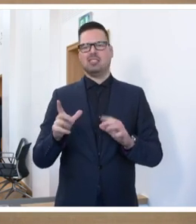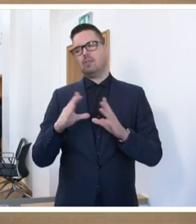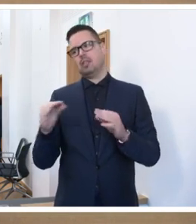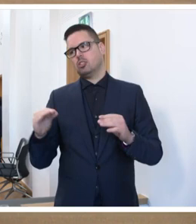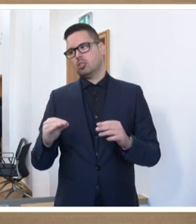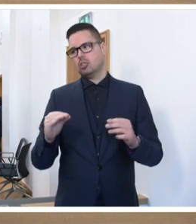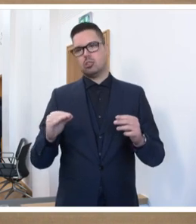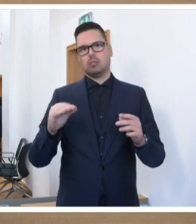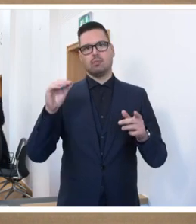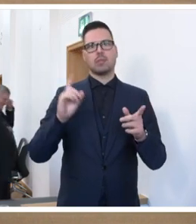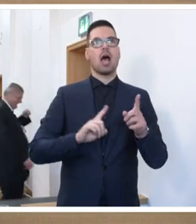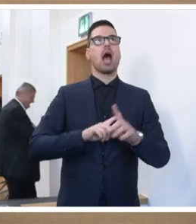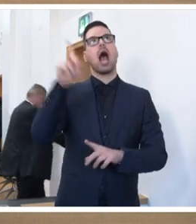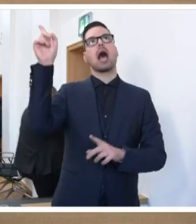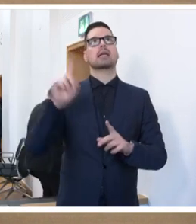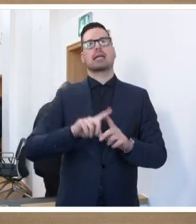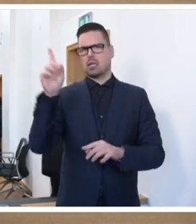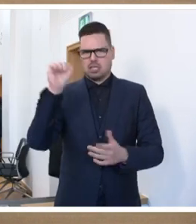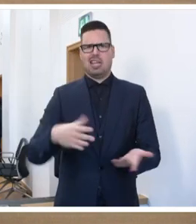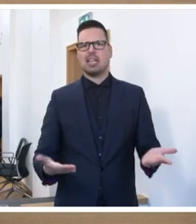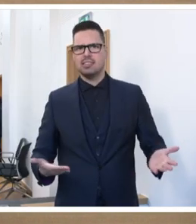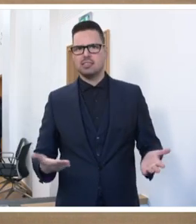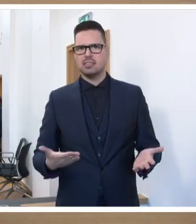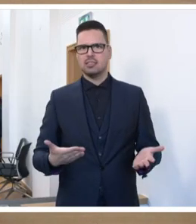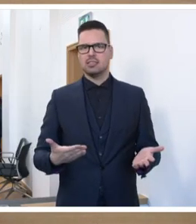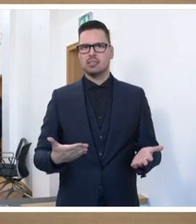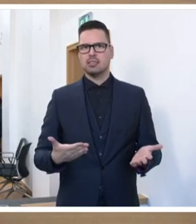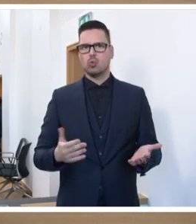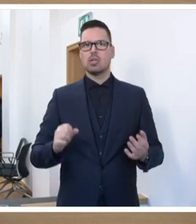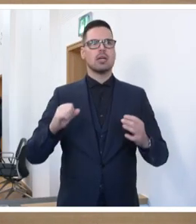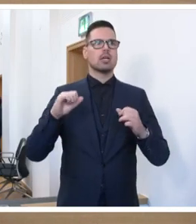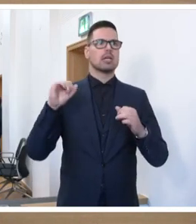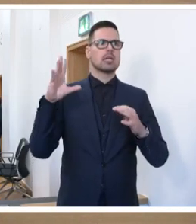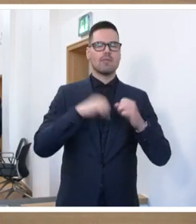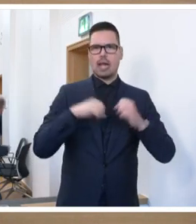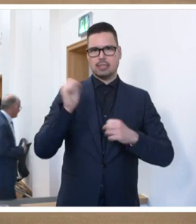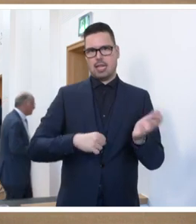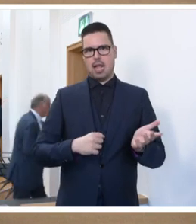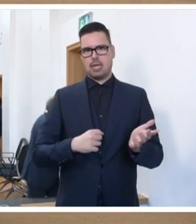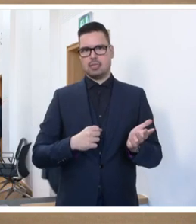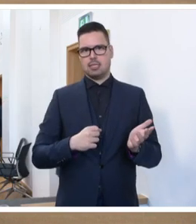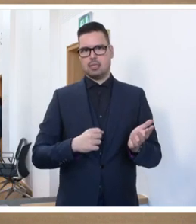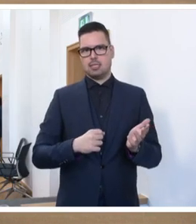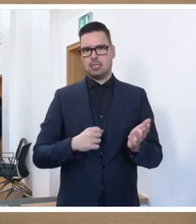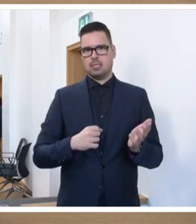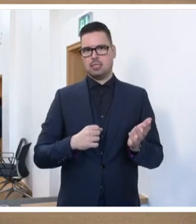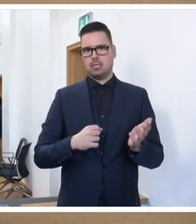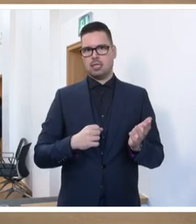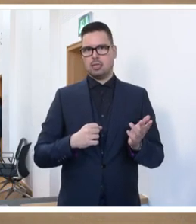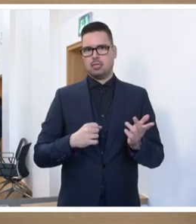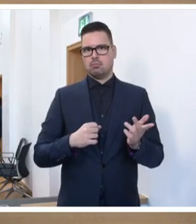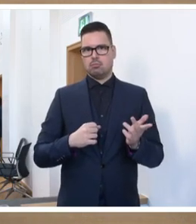am Silvester Raketen steigen lassen wollen, sollten das auch in Zukunft tun. Und Gewalttäter werden von einem Böllerverbot auch nicht